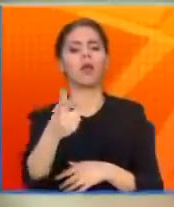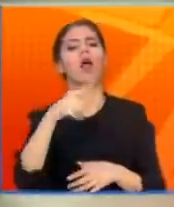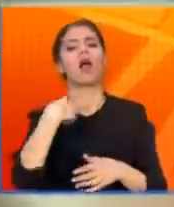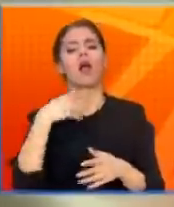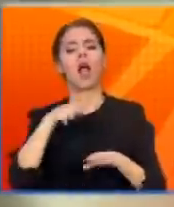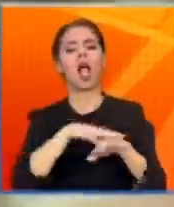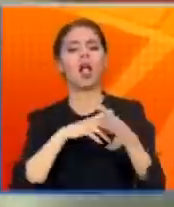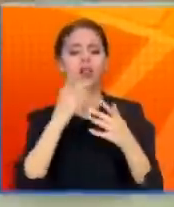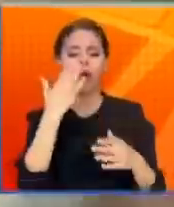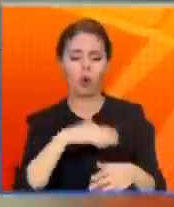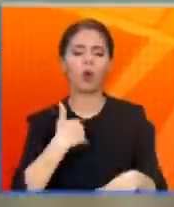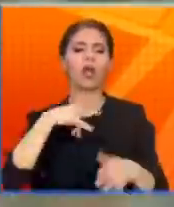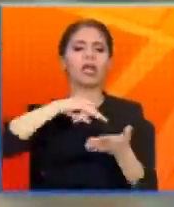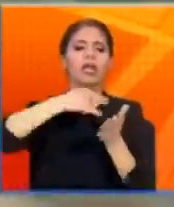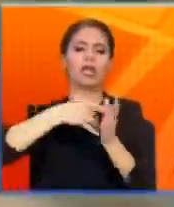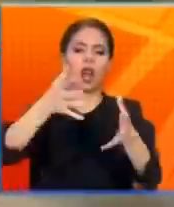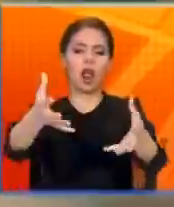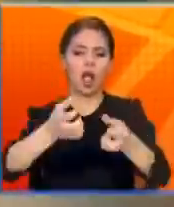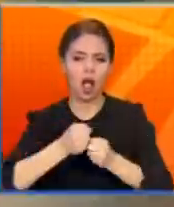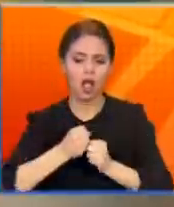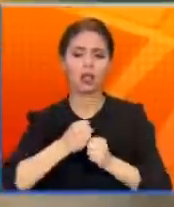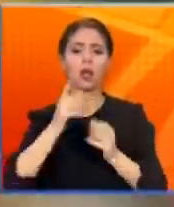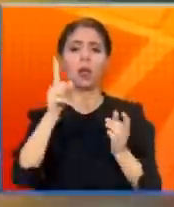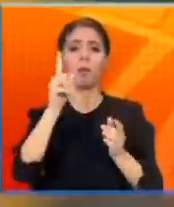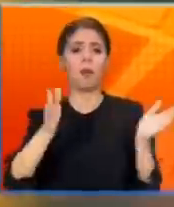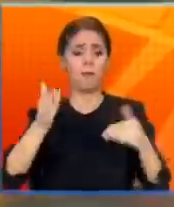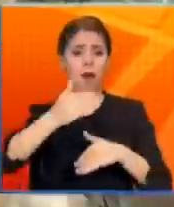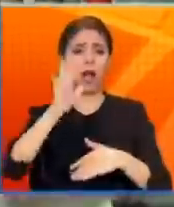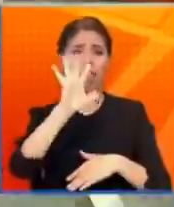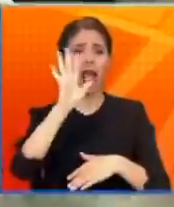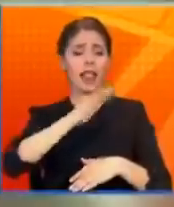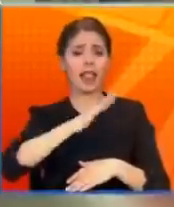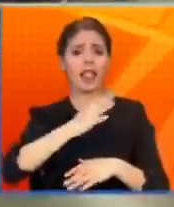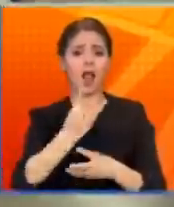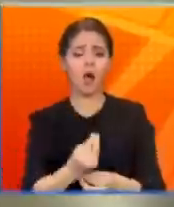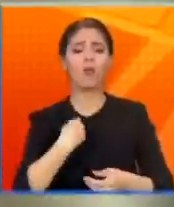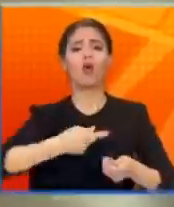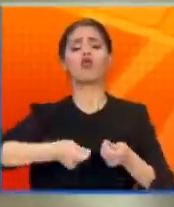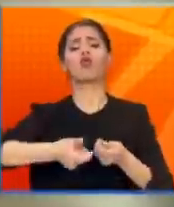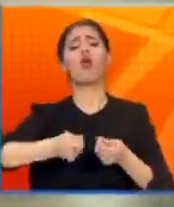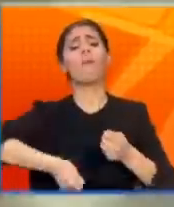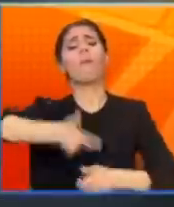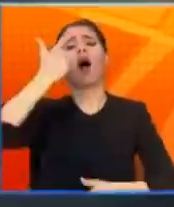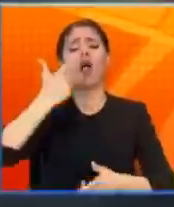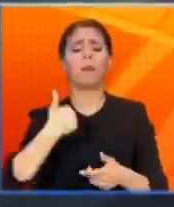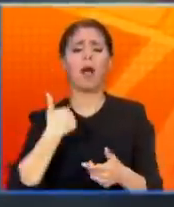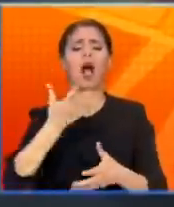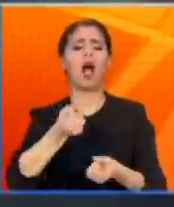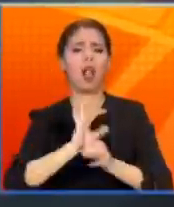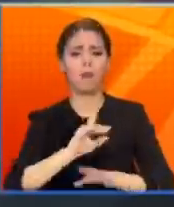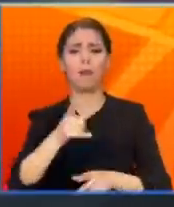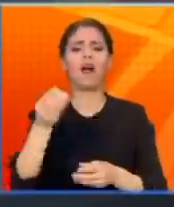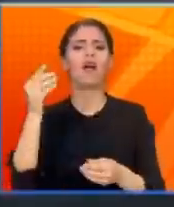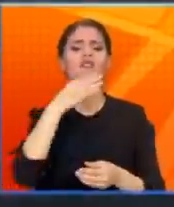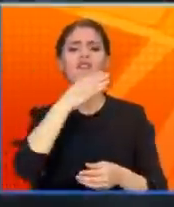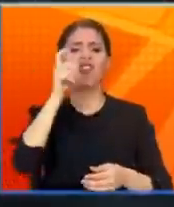bulamadım maalesef. Bulduklarımda 50 liraya bir paketi satıyorlar. çok pahalı, fırsatçılık yapıyorlar. Tüketici